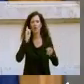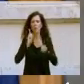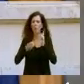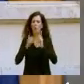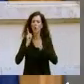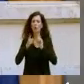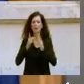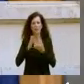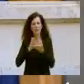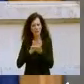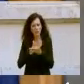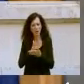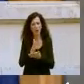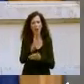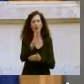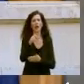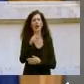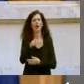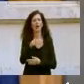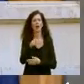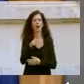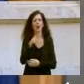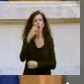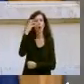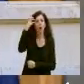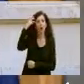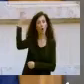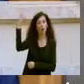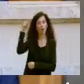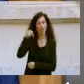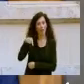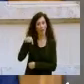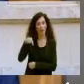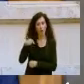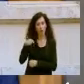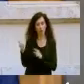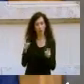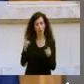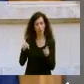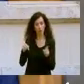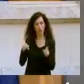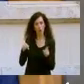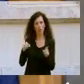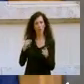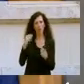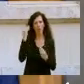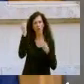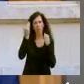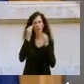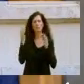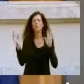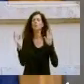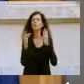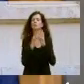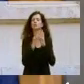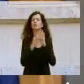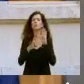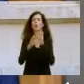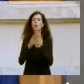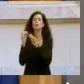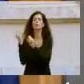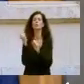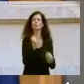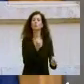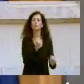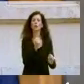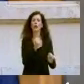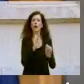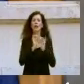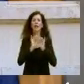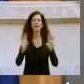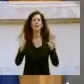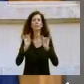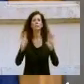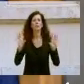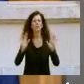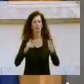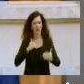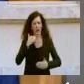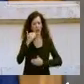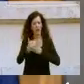questo governo è il culto del principio costituzionale della libertà di intrapresa